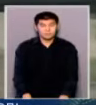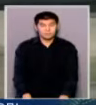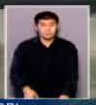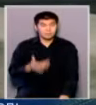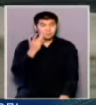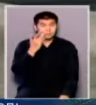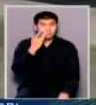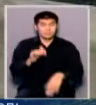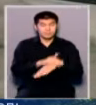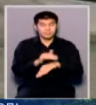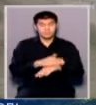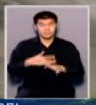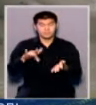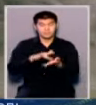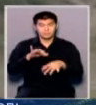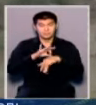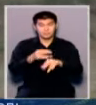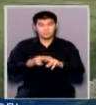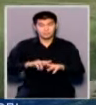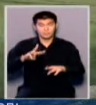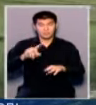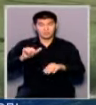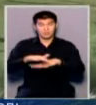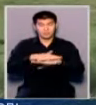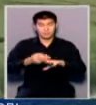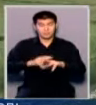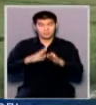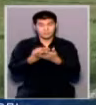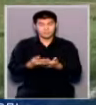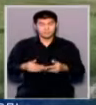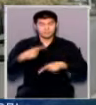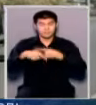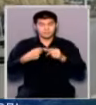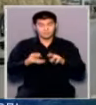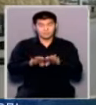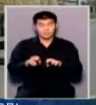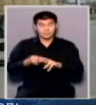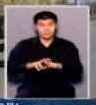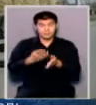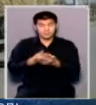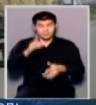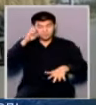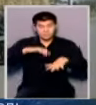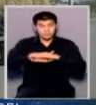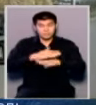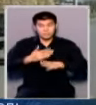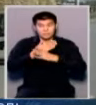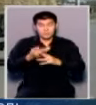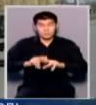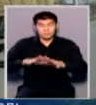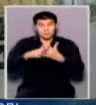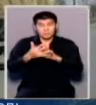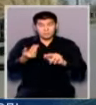Қашанда қайырымды істердің бел ортасында жүретін Мақаш ауылының халқы бұл жолда көштен қалыс қалмады. Игіске аудан басшысы қолдау білдіріп, ауыл